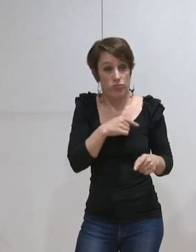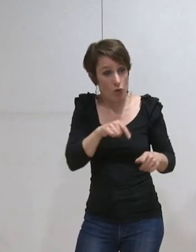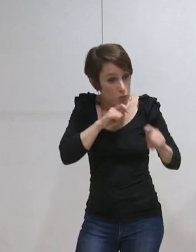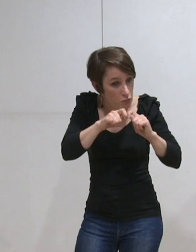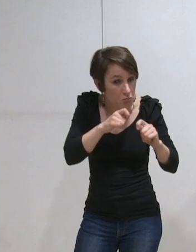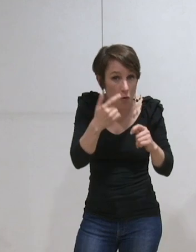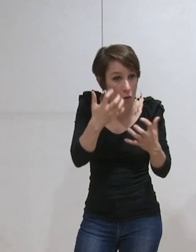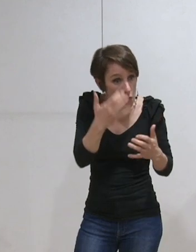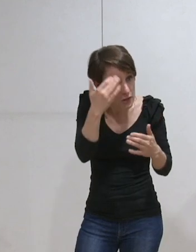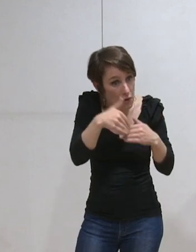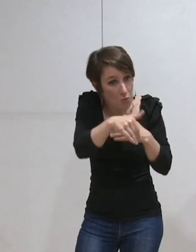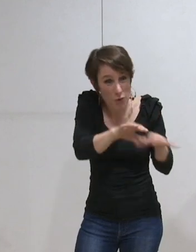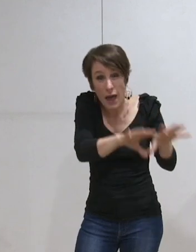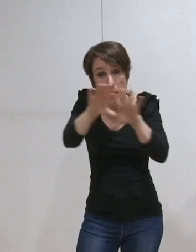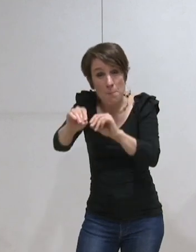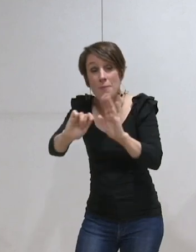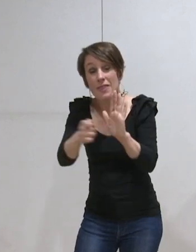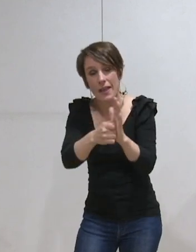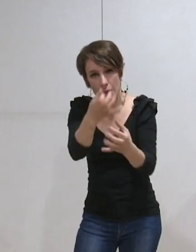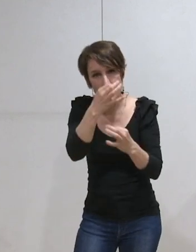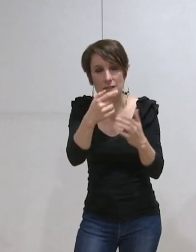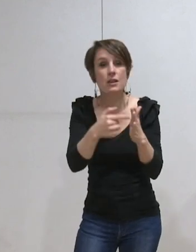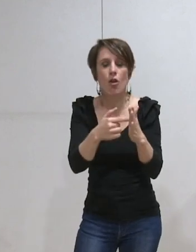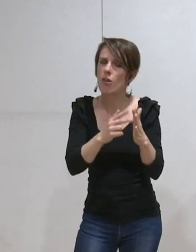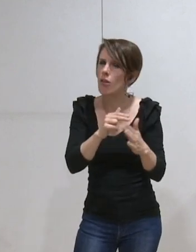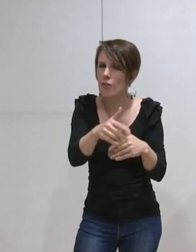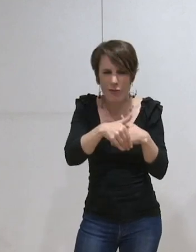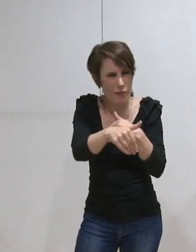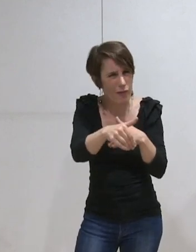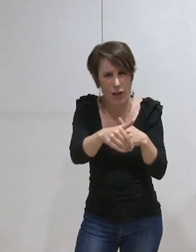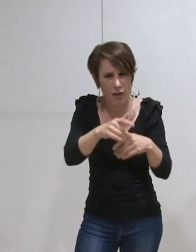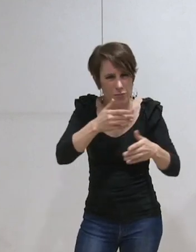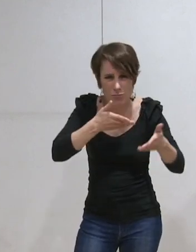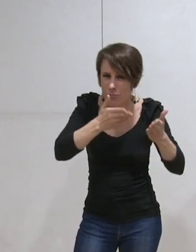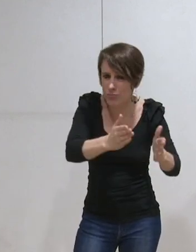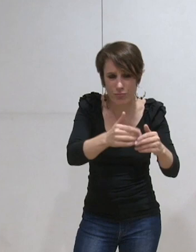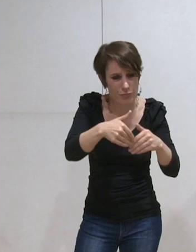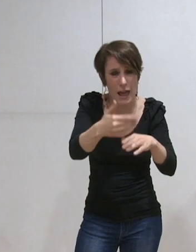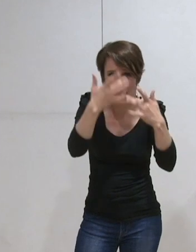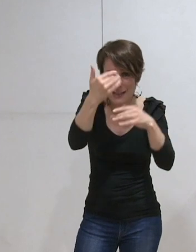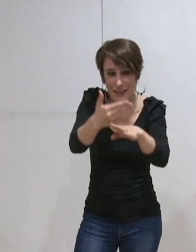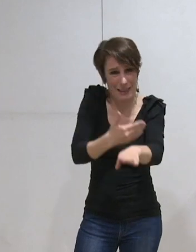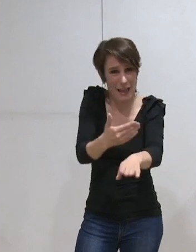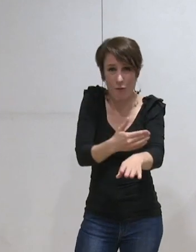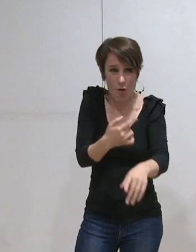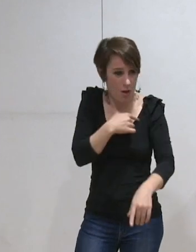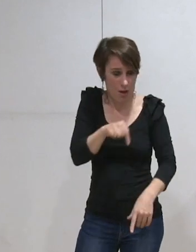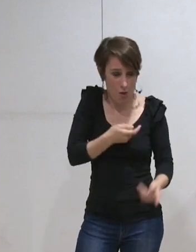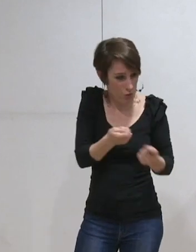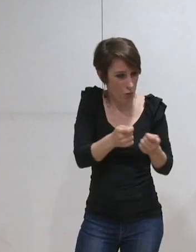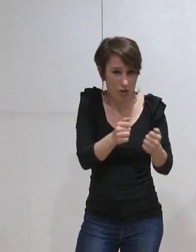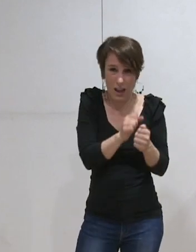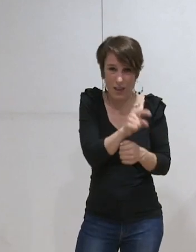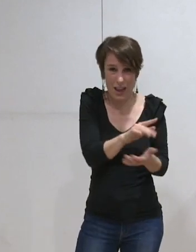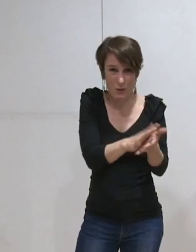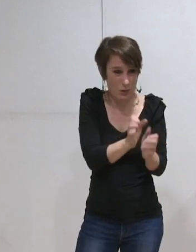serons amenés à délibérer avant cet été et nous agirons avec cette association de manière identique à toute autre discussion avec une